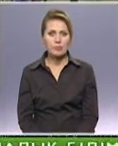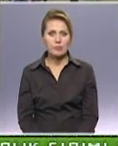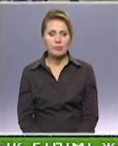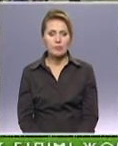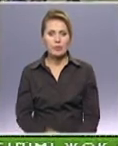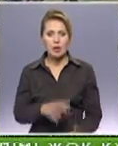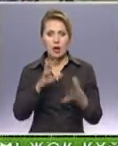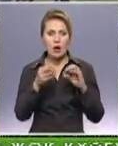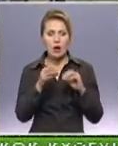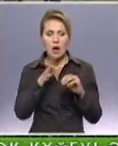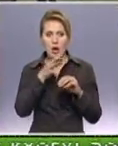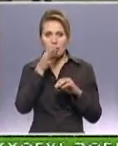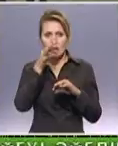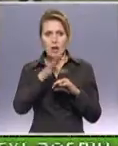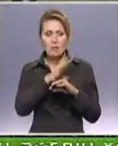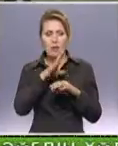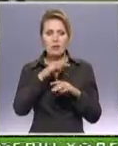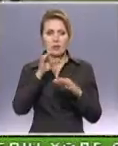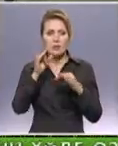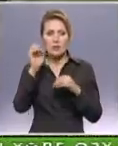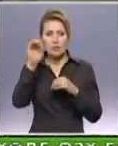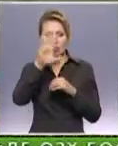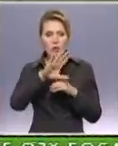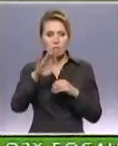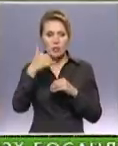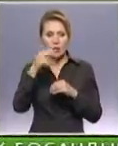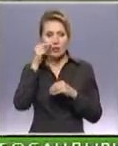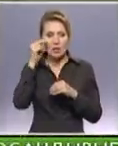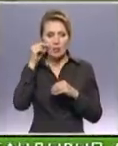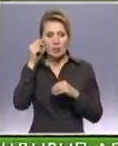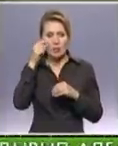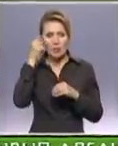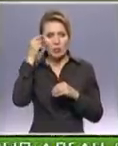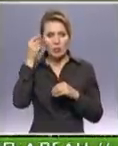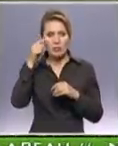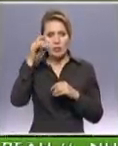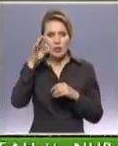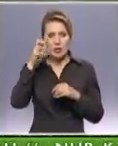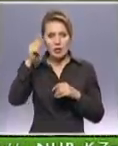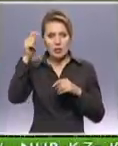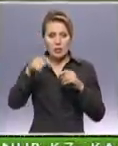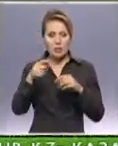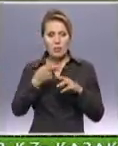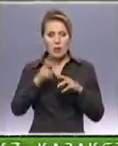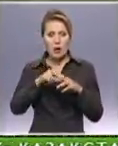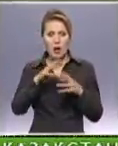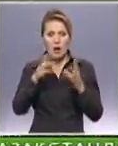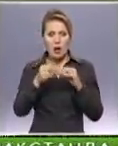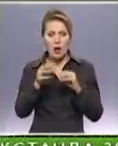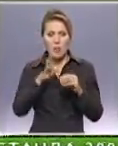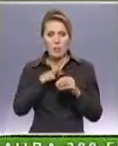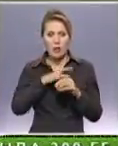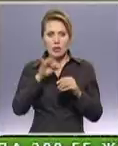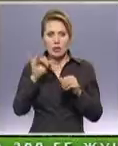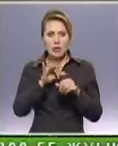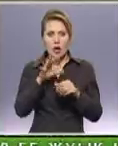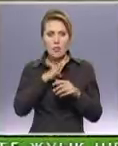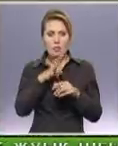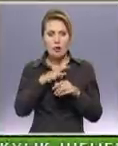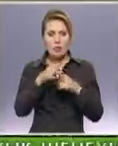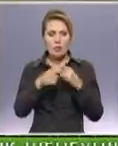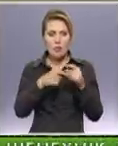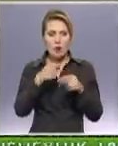Алты алашқа сауын айтылған асқа арғысы Еуропадан, бергісі Қытай, Монғолиядан керейлер келді. Кең көлемде келсе отырып,